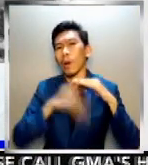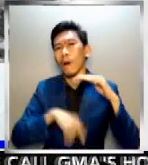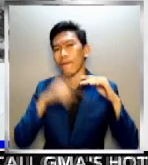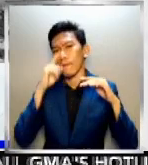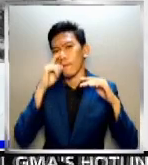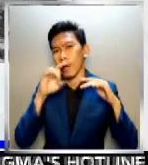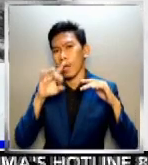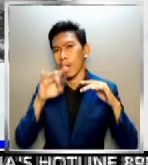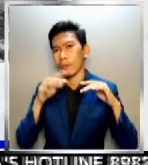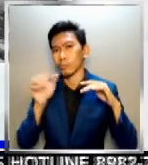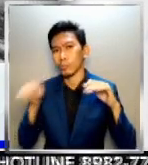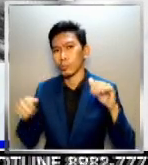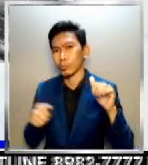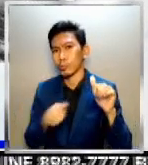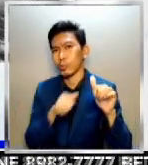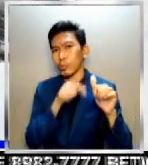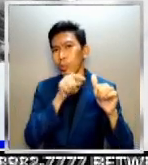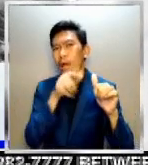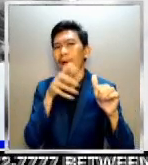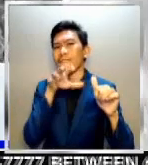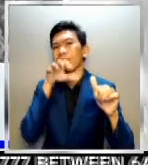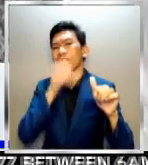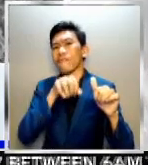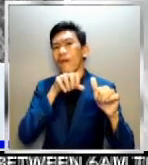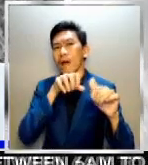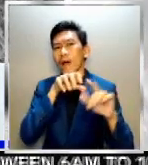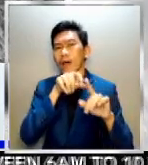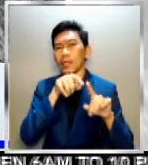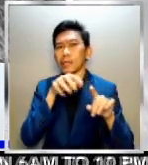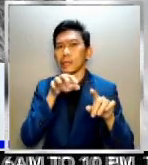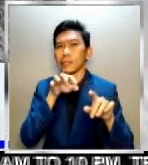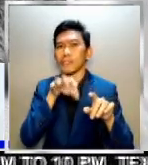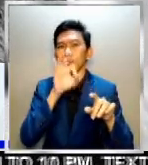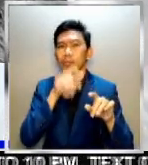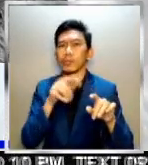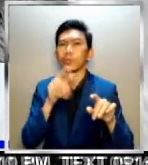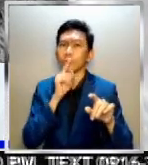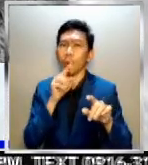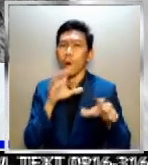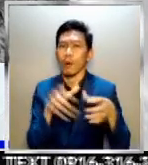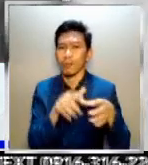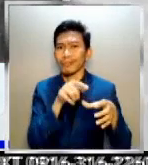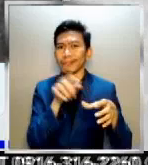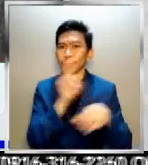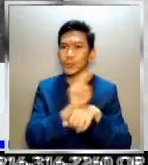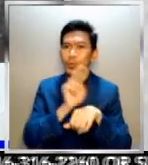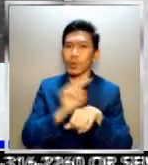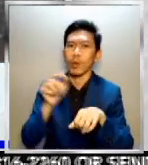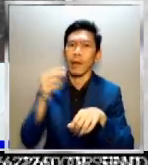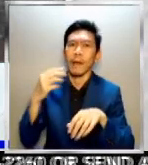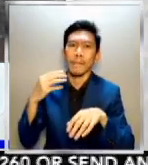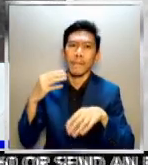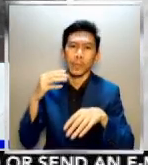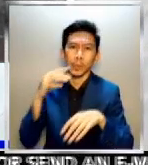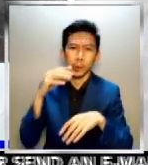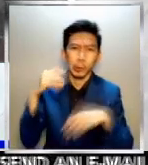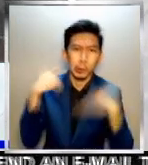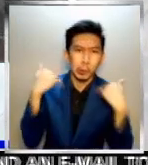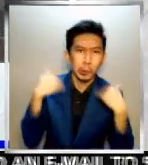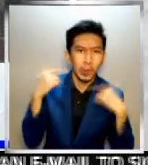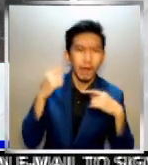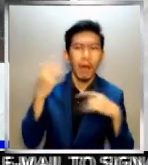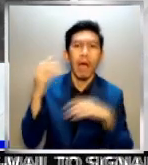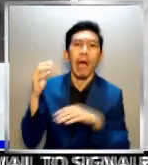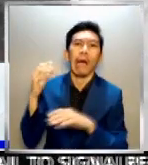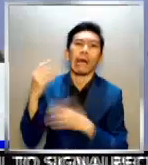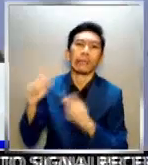Agusan. Matagal na rin daw gumagamit ang grupo ng mga bata o child warrior para mapabagsak ang gobyerno. Sila po ay kasama